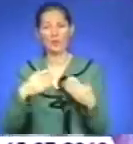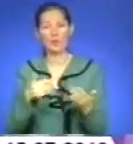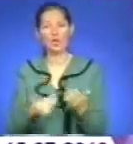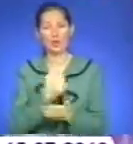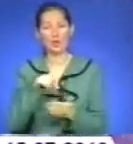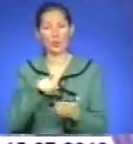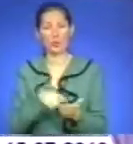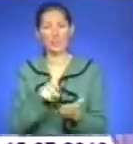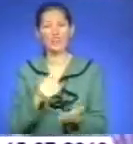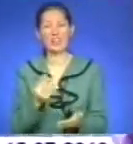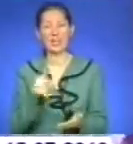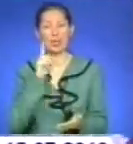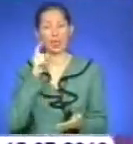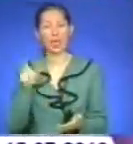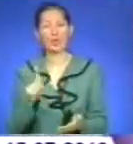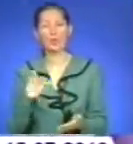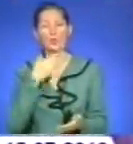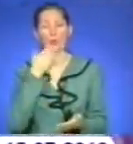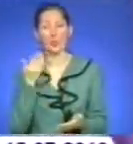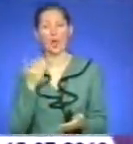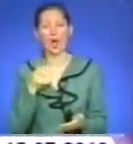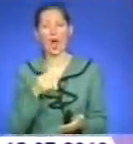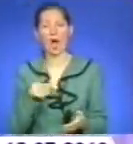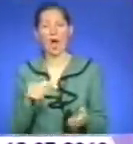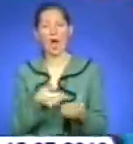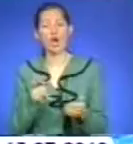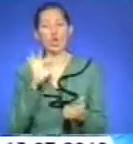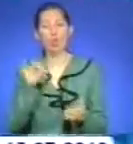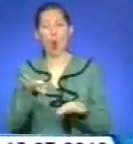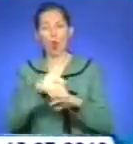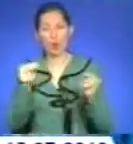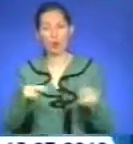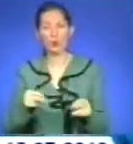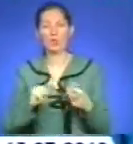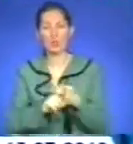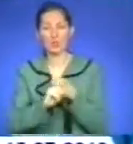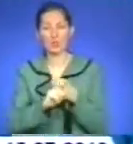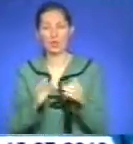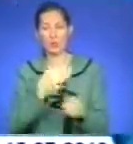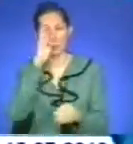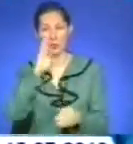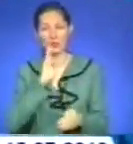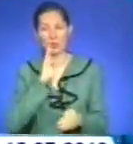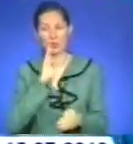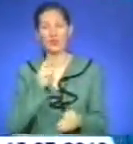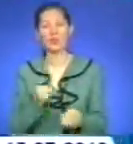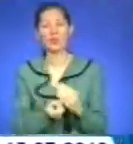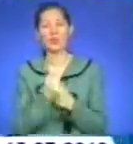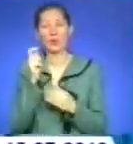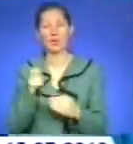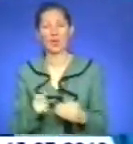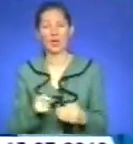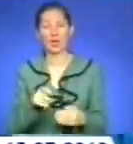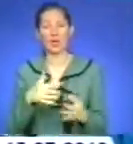молода людина, що б його запитали? До шлюбні зв'язки між хлопцем і дівчиною. Звідки приїхали? З села Великий Гей, Тернопільського району.